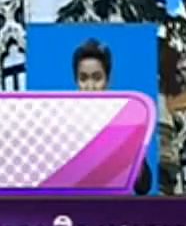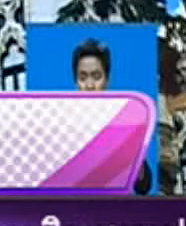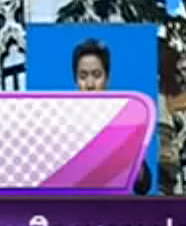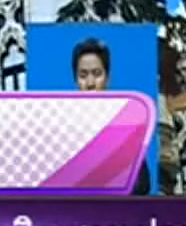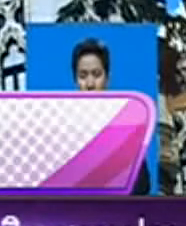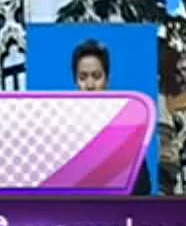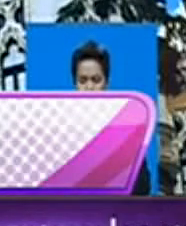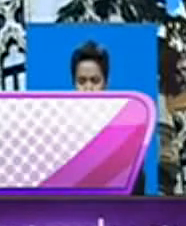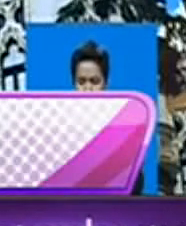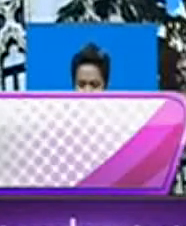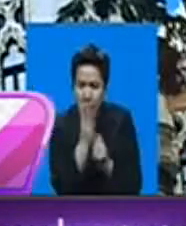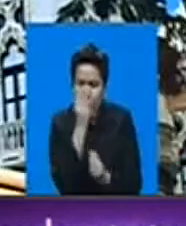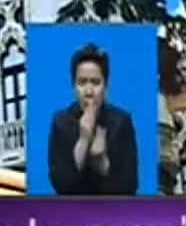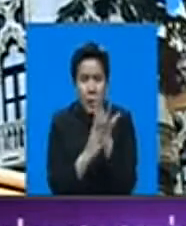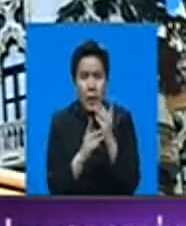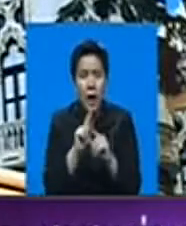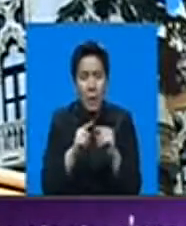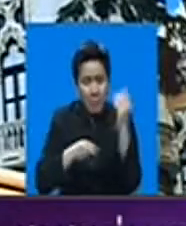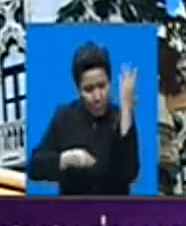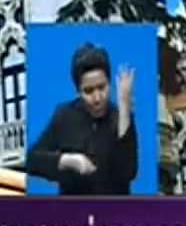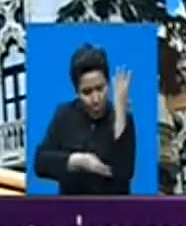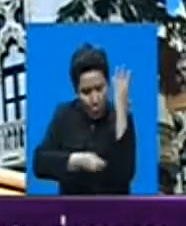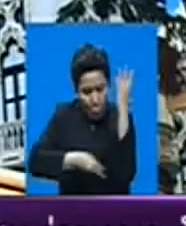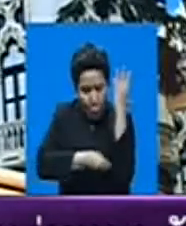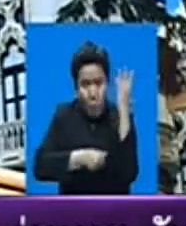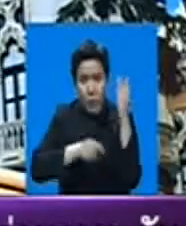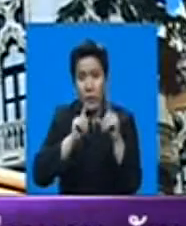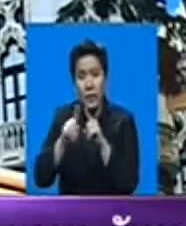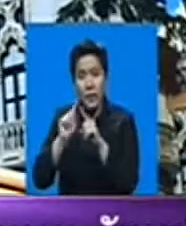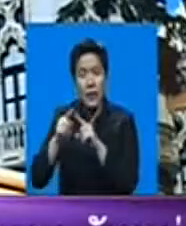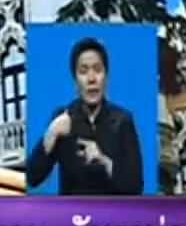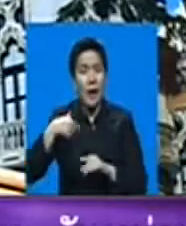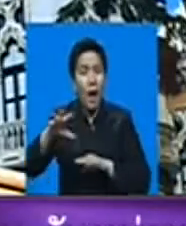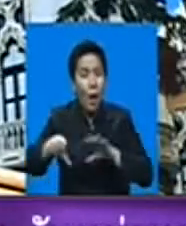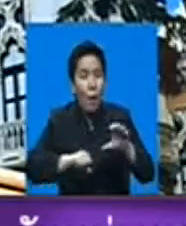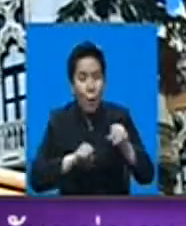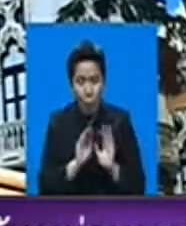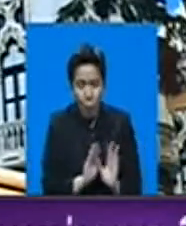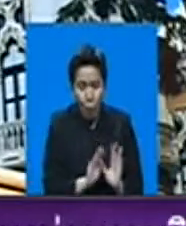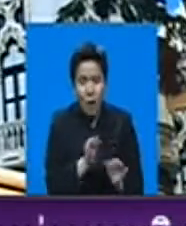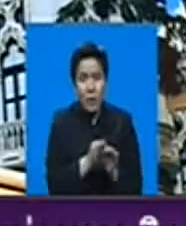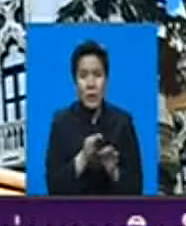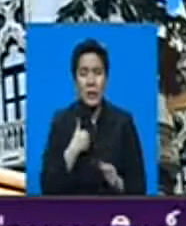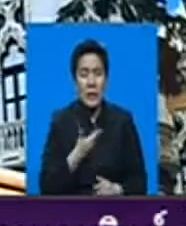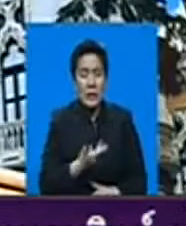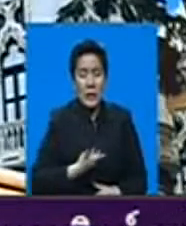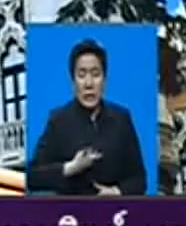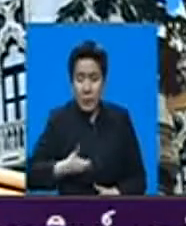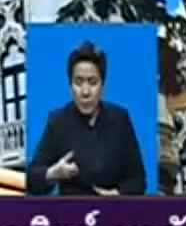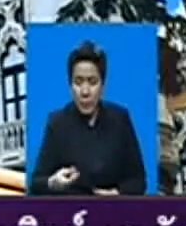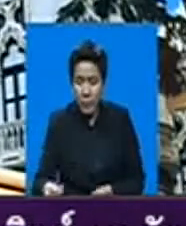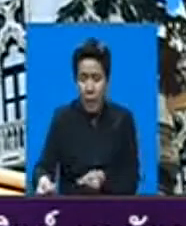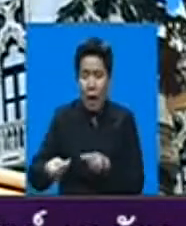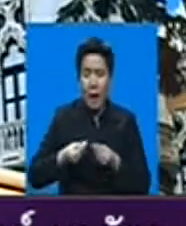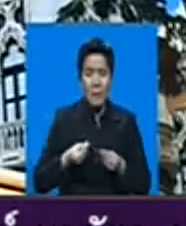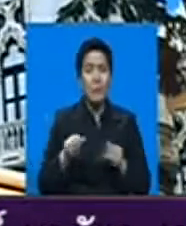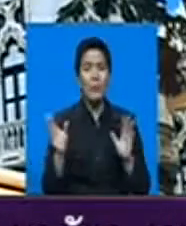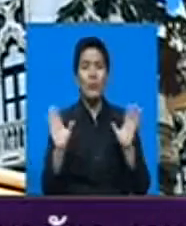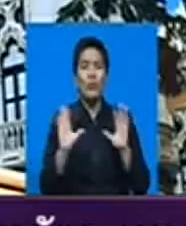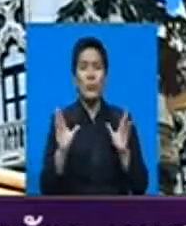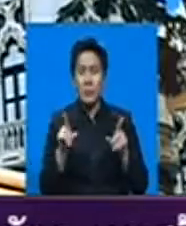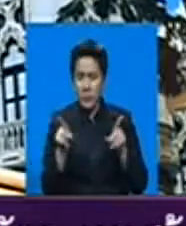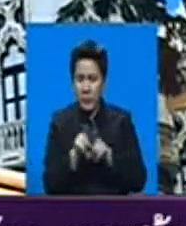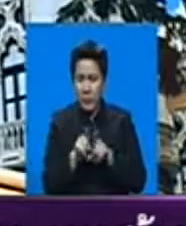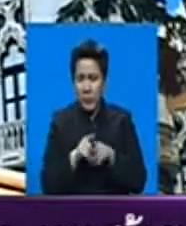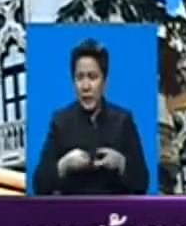ธนาคารหน้ามืดทางการปุ๋ยนะครับคือไม่จำเป็นจะต้องต้องยืมไว้พันธุ์ปุ๋ยมาแล้วคืนพันธุ์มาได้